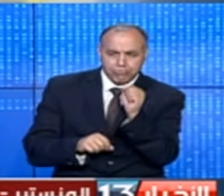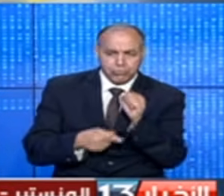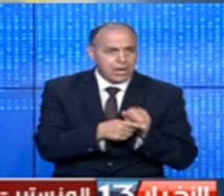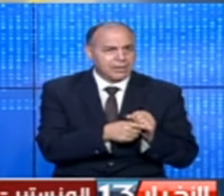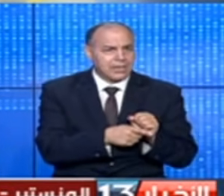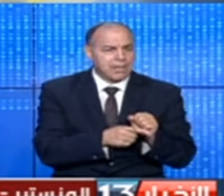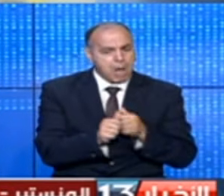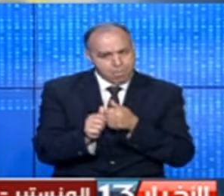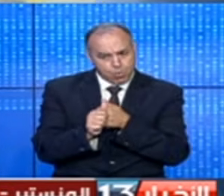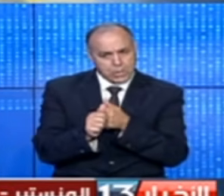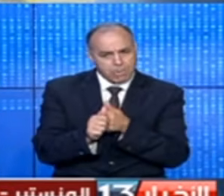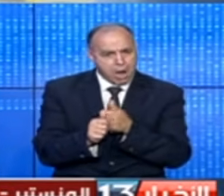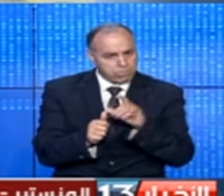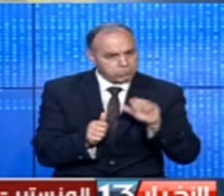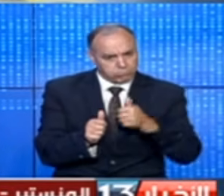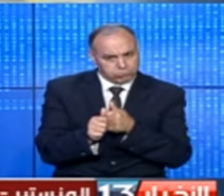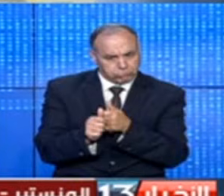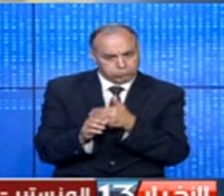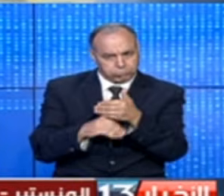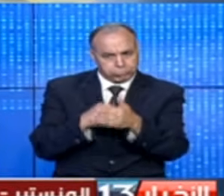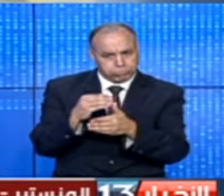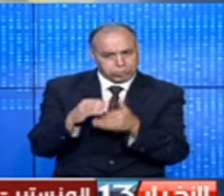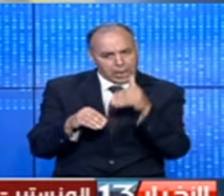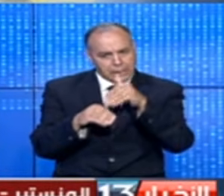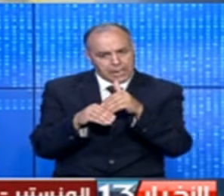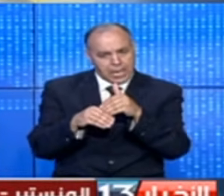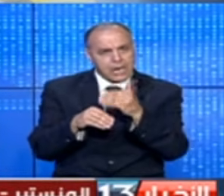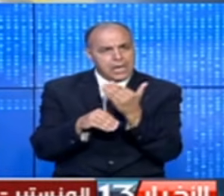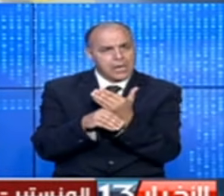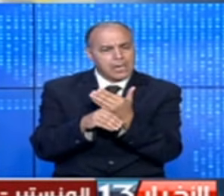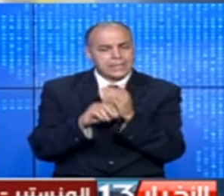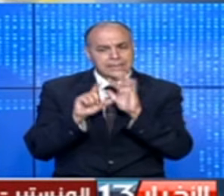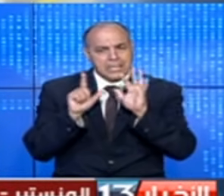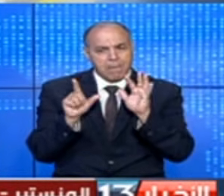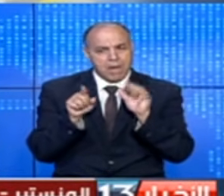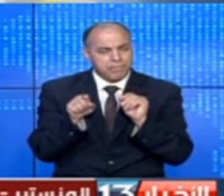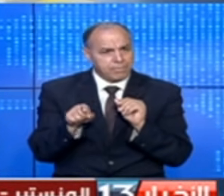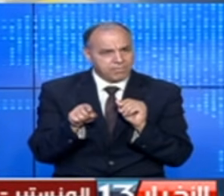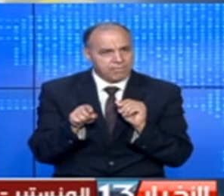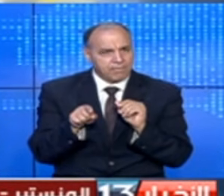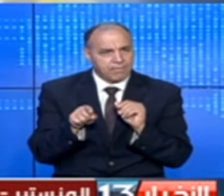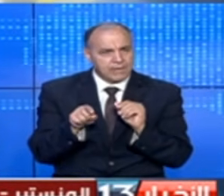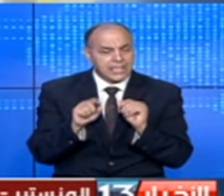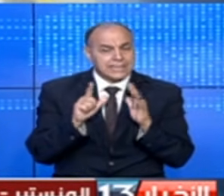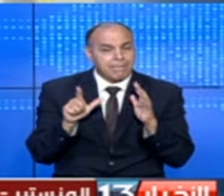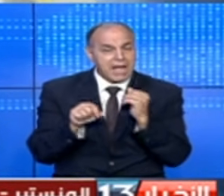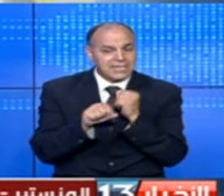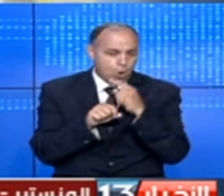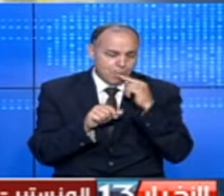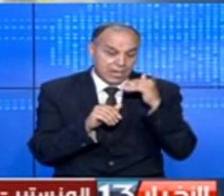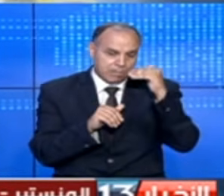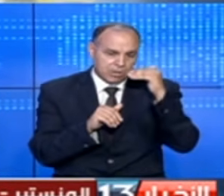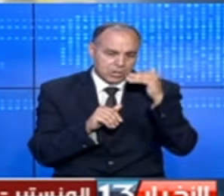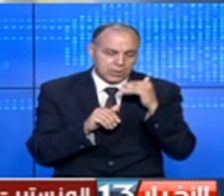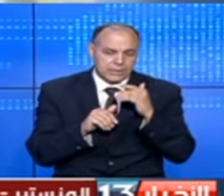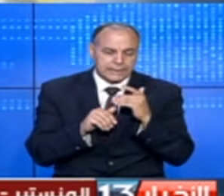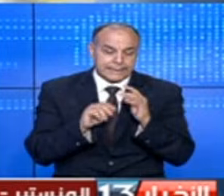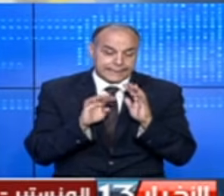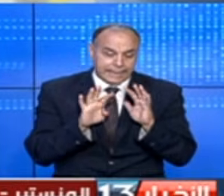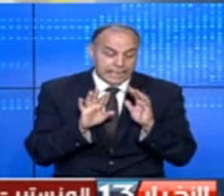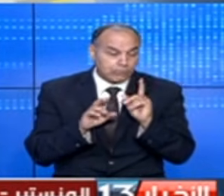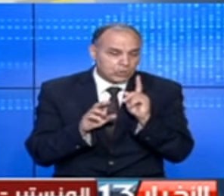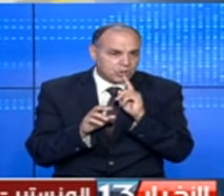قاعدة المتابعة متاعه حتى وين دخلناه يقرأ في السن السابعة يغلق عمره 7 سنين، احنا قلنا دمش حتى